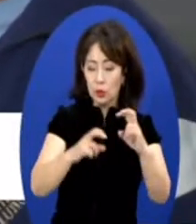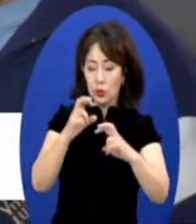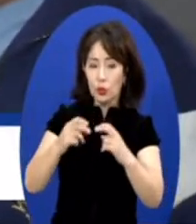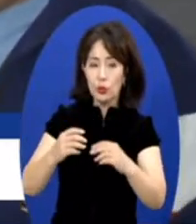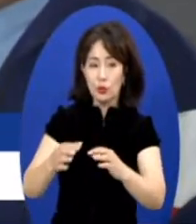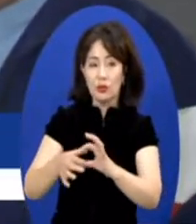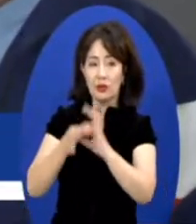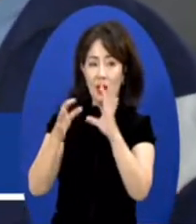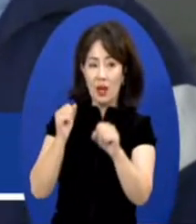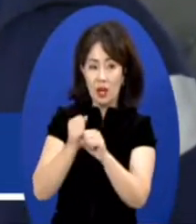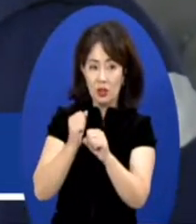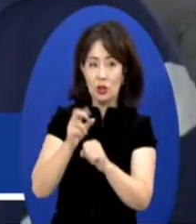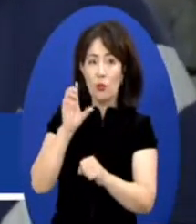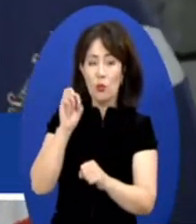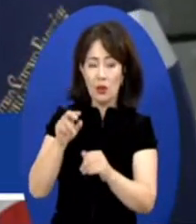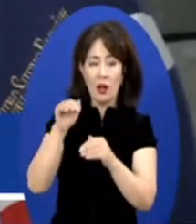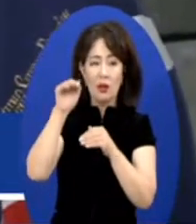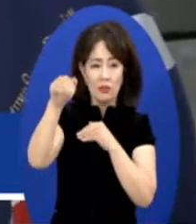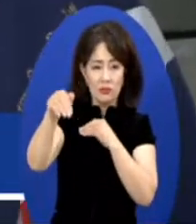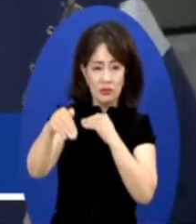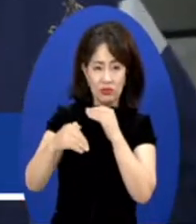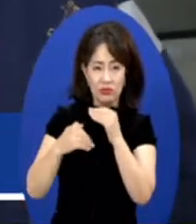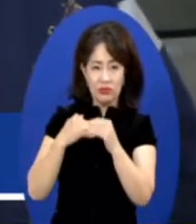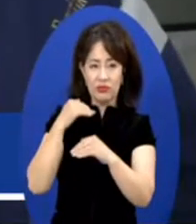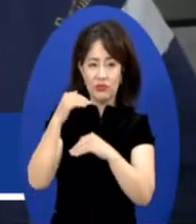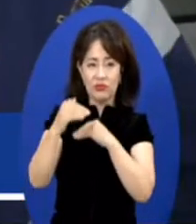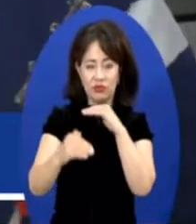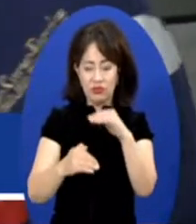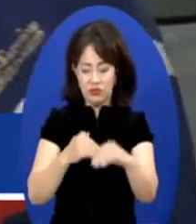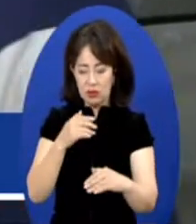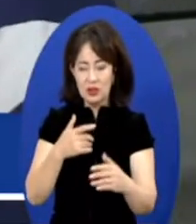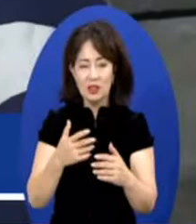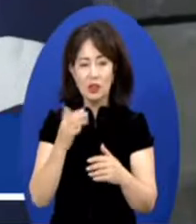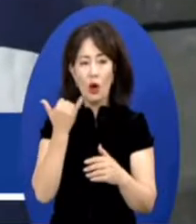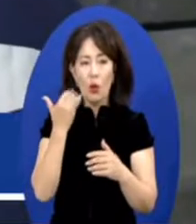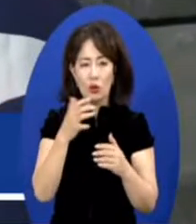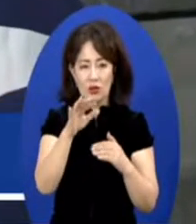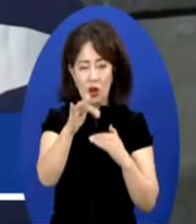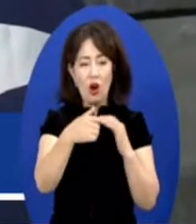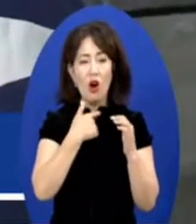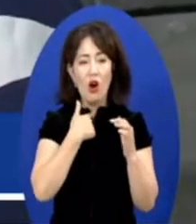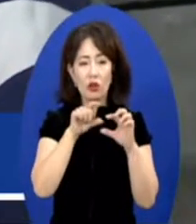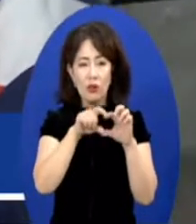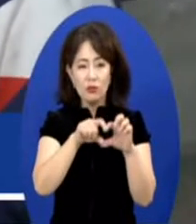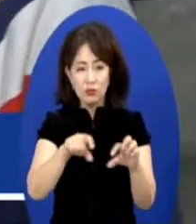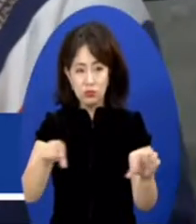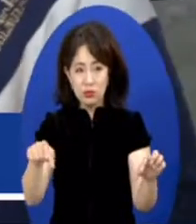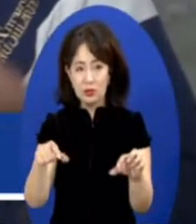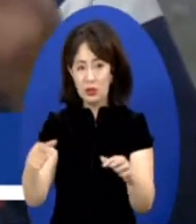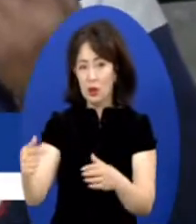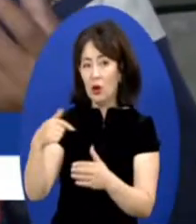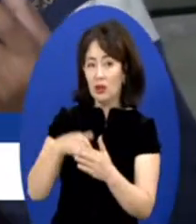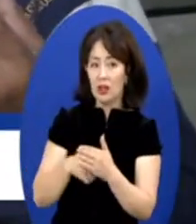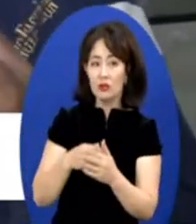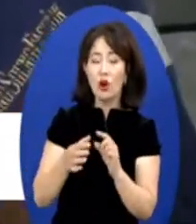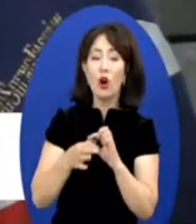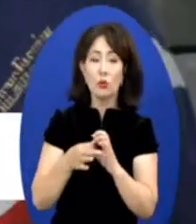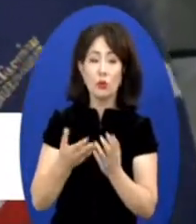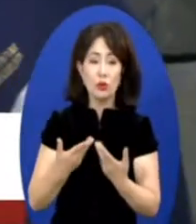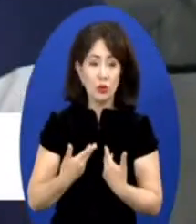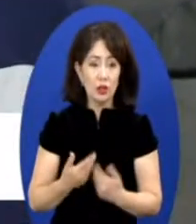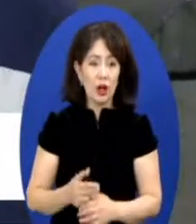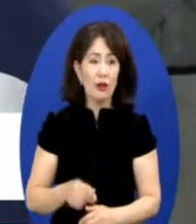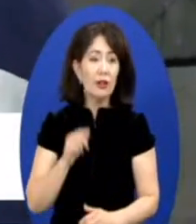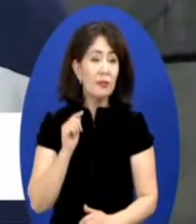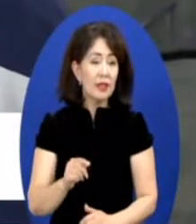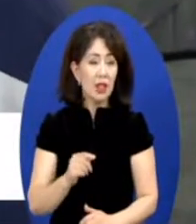орохоор цаанаас нааша шахах носоос нэг танц байж гээд усаа шуумаа татчих. Манай гадны хөлийн хоёр шуумд очиж холож